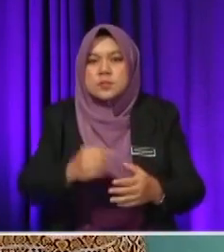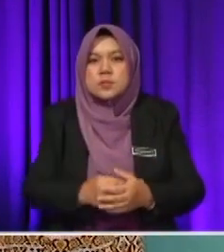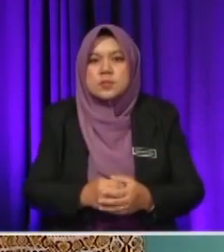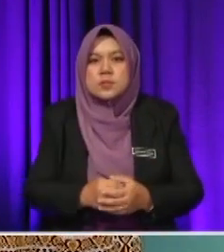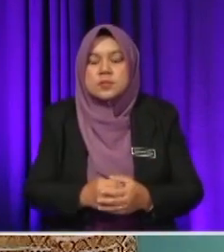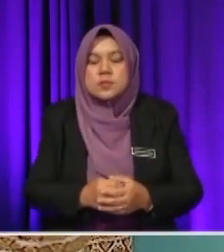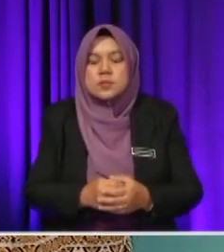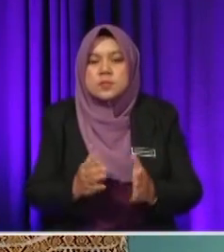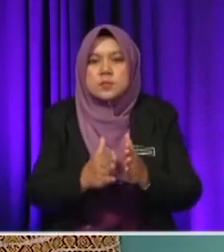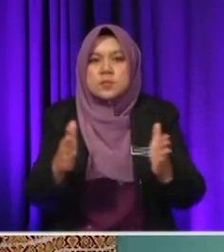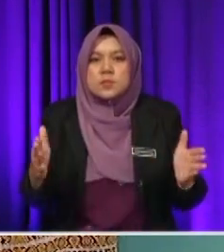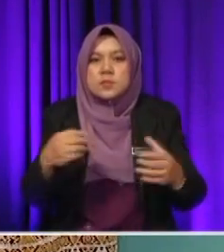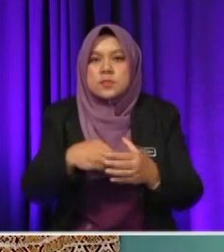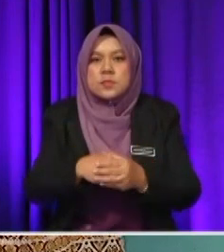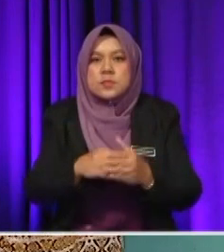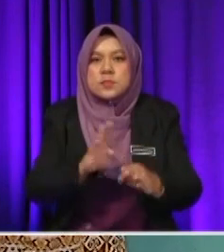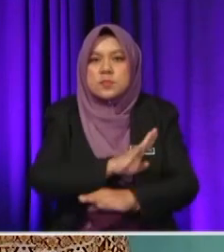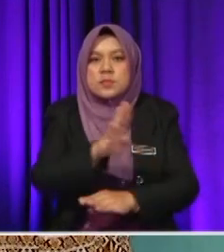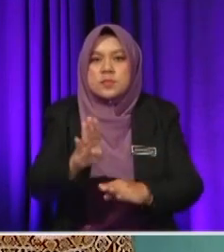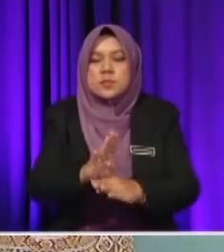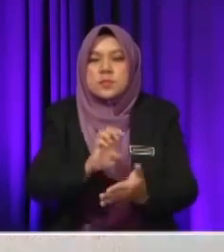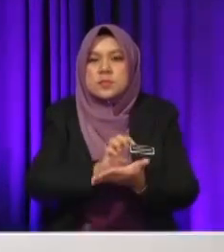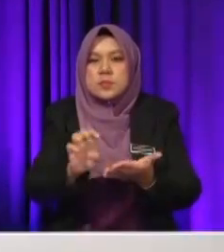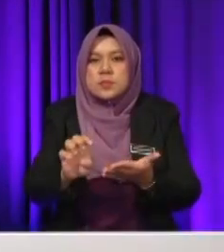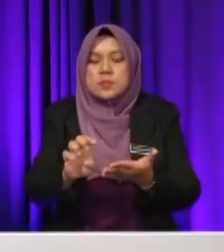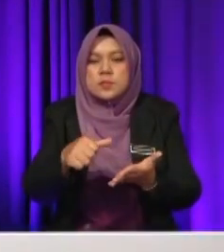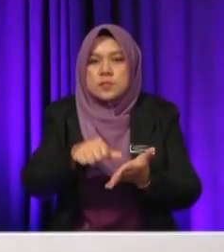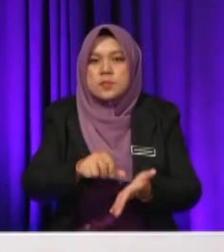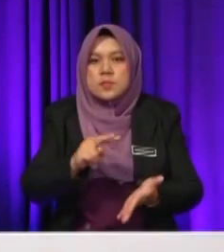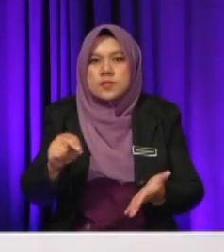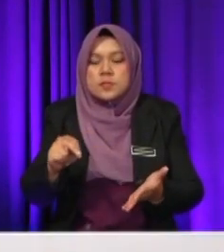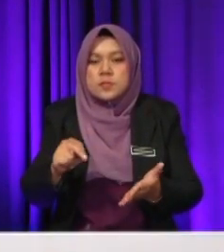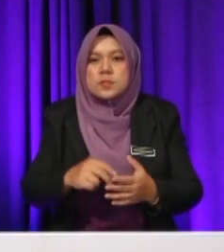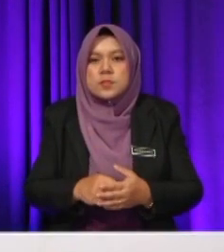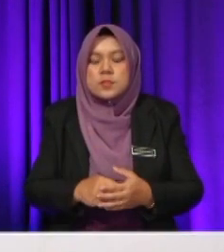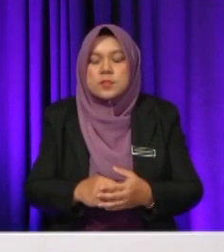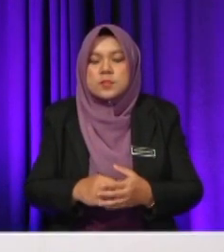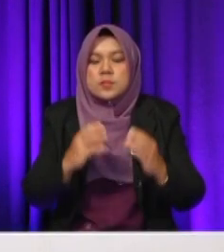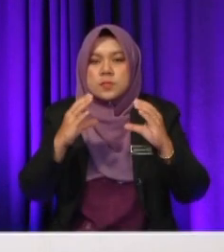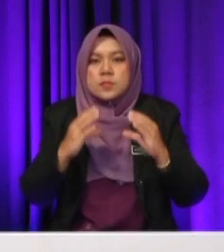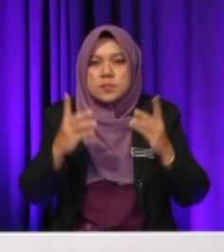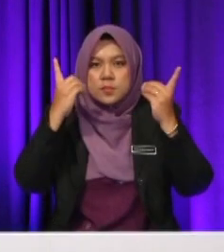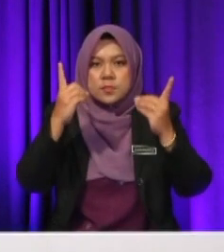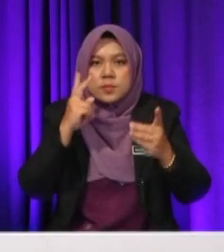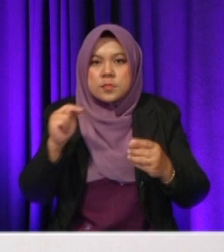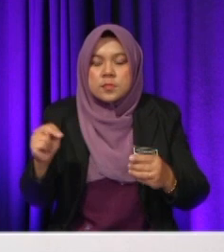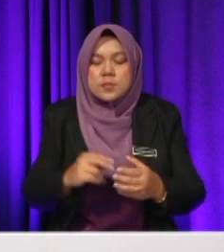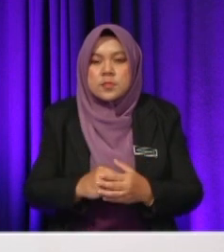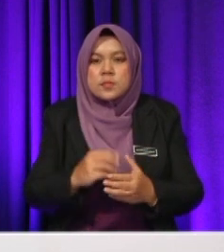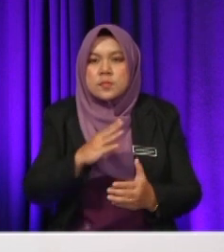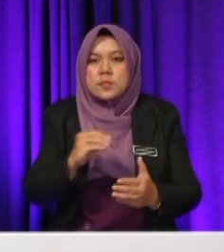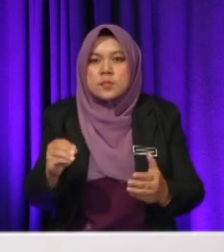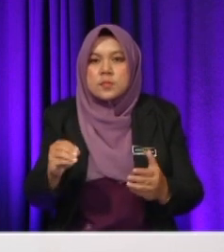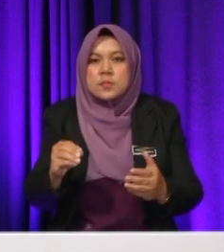perkembangan dalam bidang ekonomi juga membawa kepada penekanan dalam aspek pendidikan dan peranan